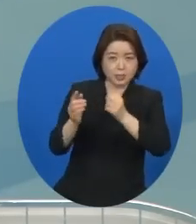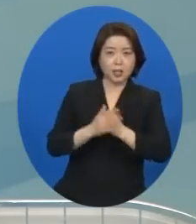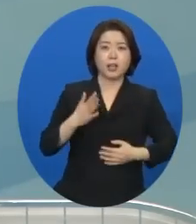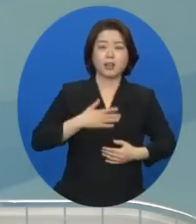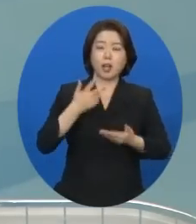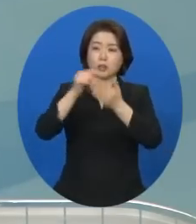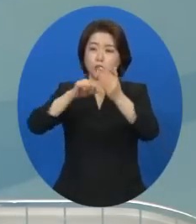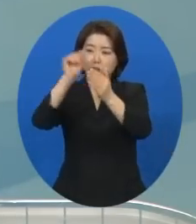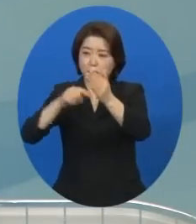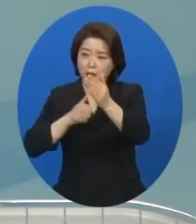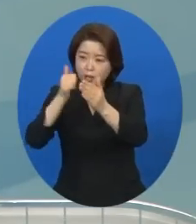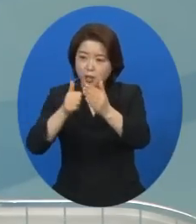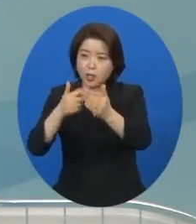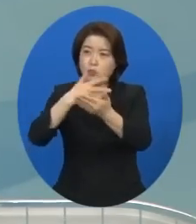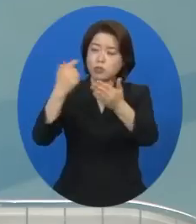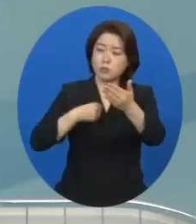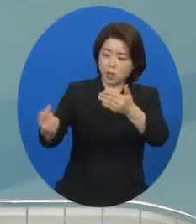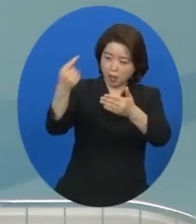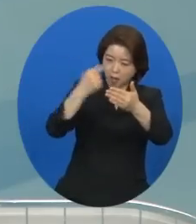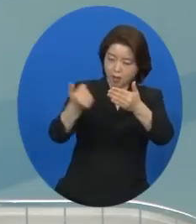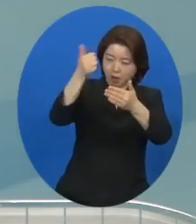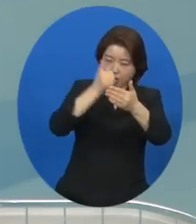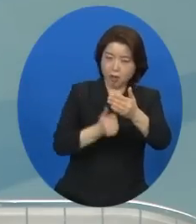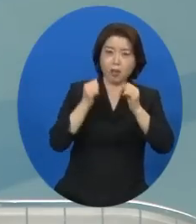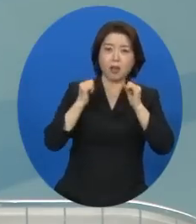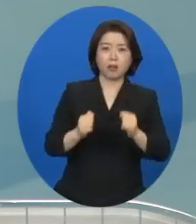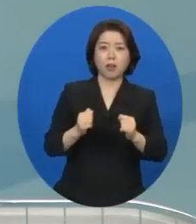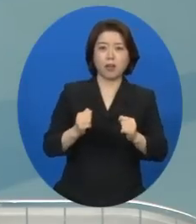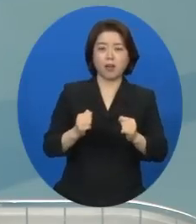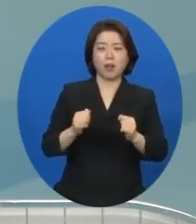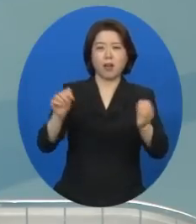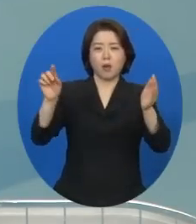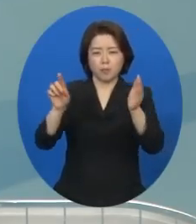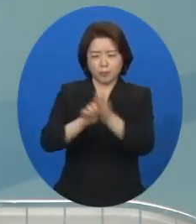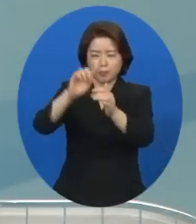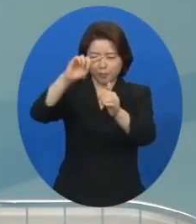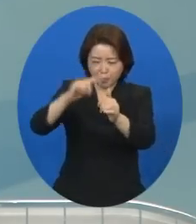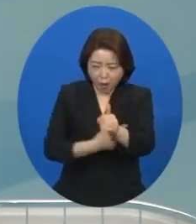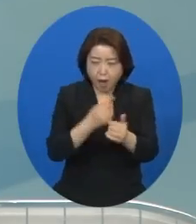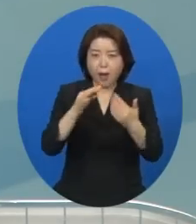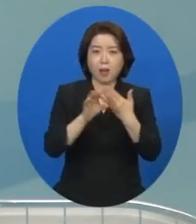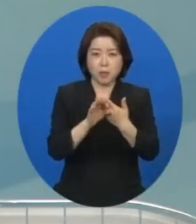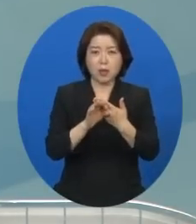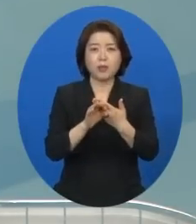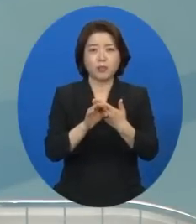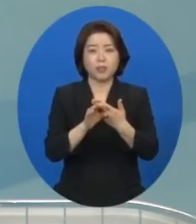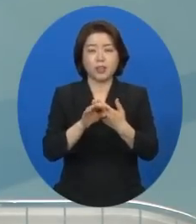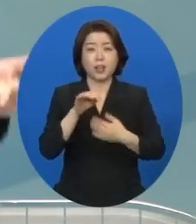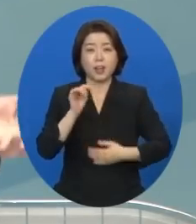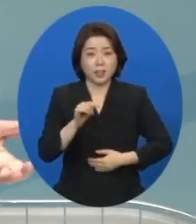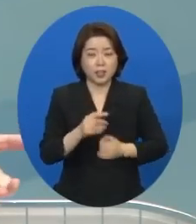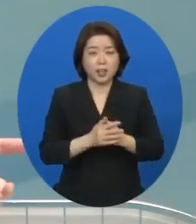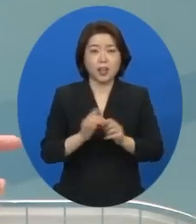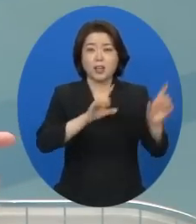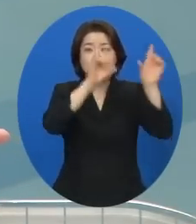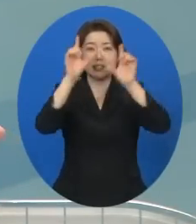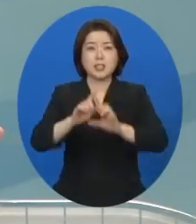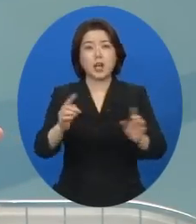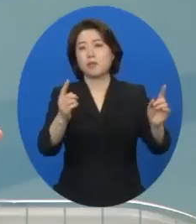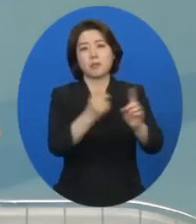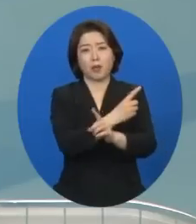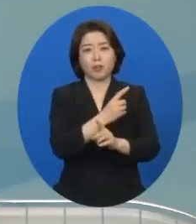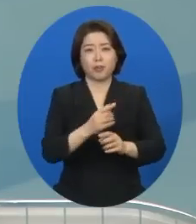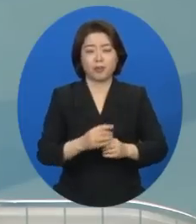안에 주님이 지금 내 안에 거하시는 것이 믿어지면 그러면 삶이 달라져